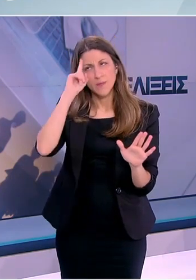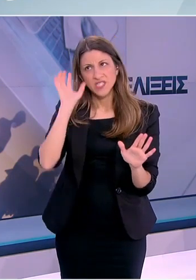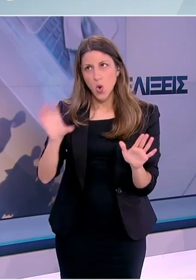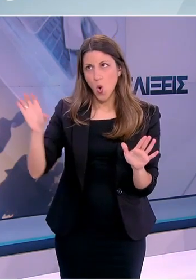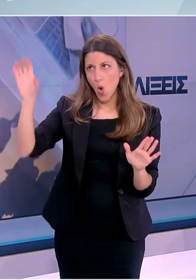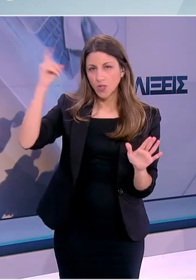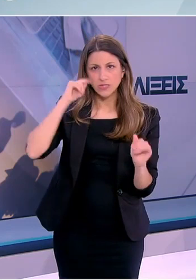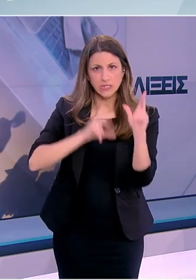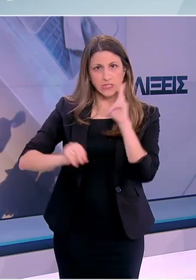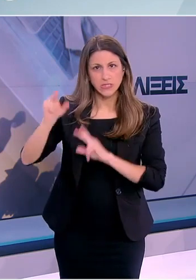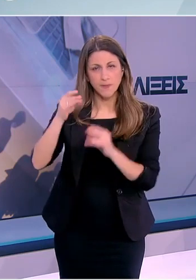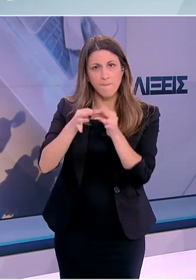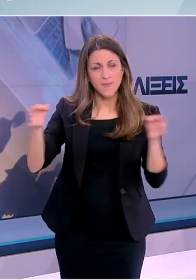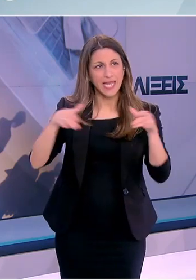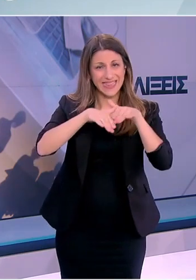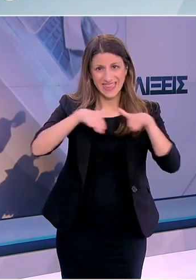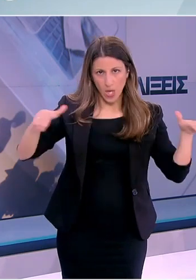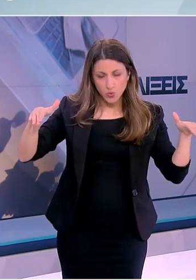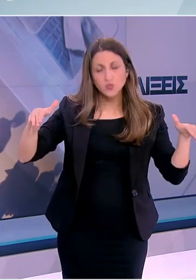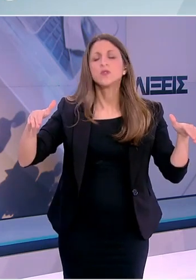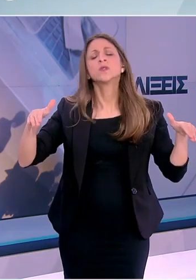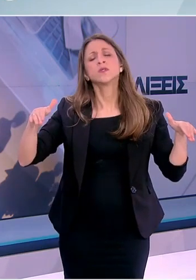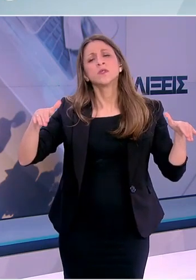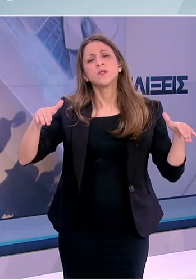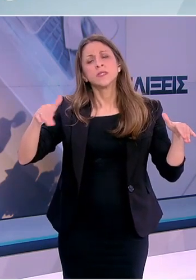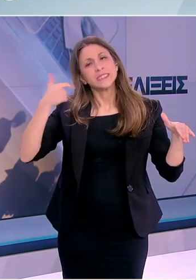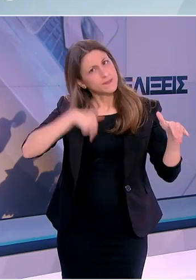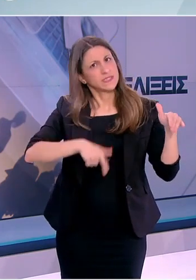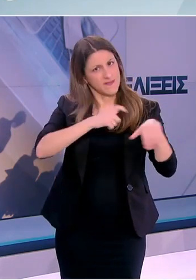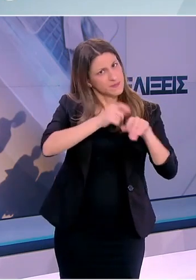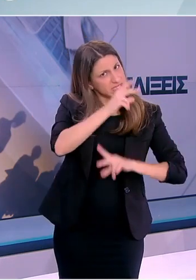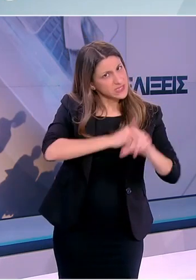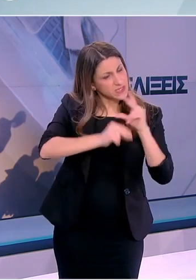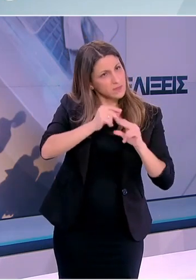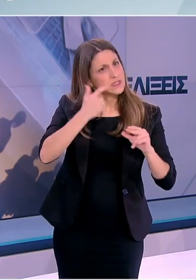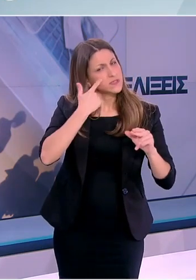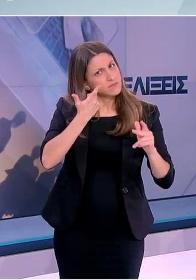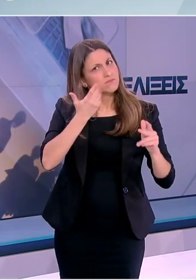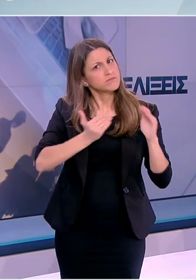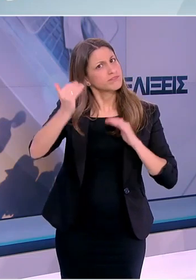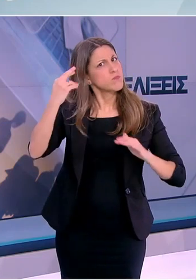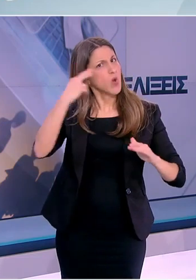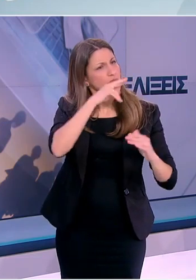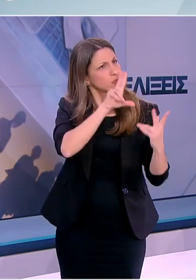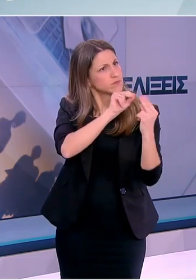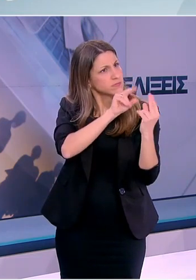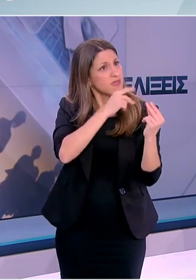που κάνει τη συζήτηση για άρση των μέτρων, και πιστέψτε με, και εμείς την κάνουμε τη συζήτηση σε συνεργασία με την ηγεσία,